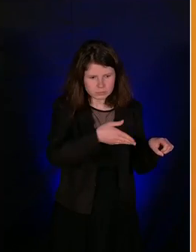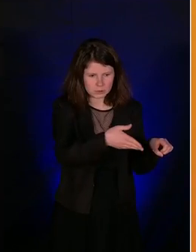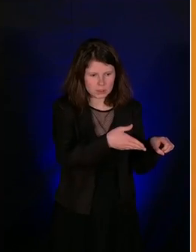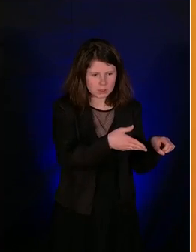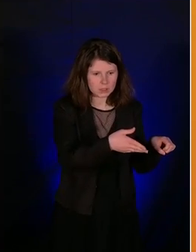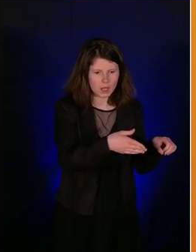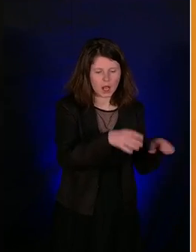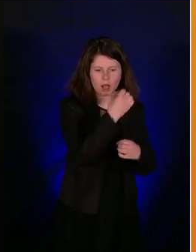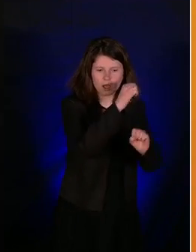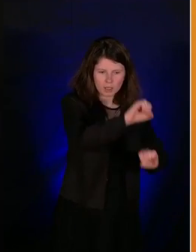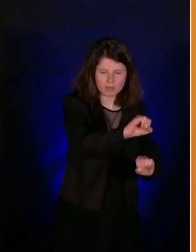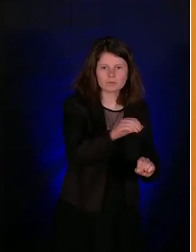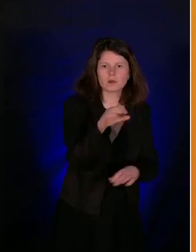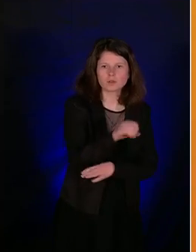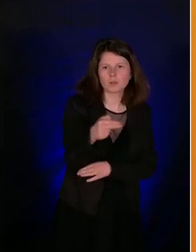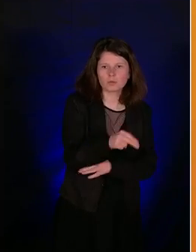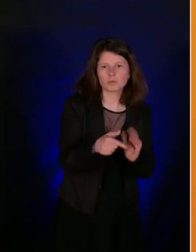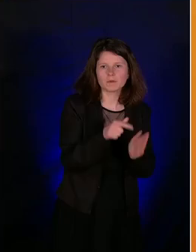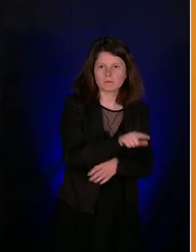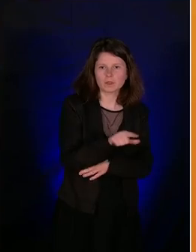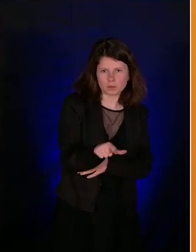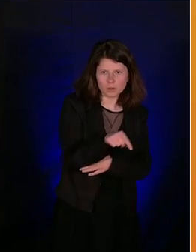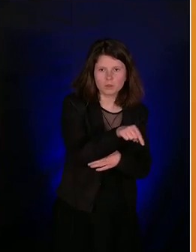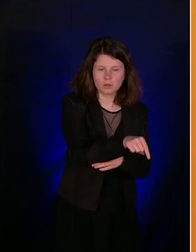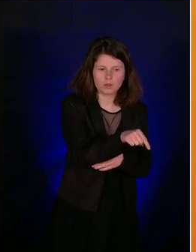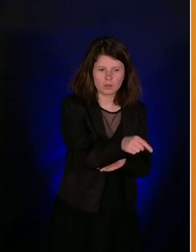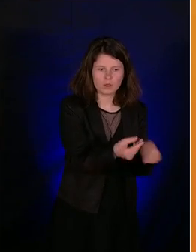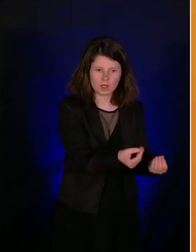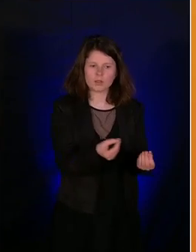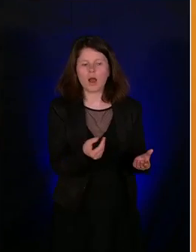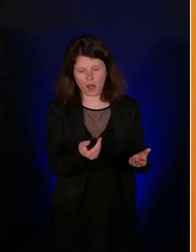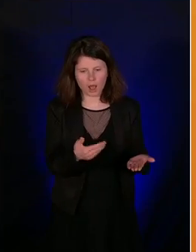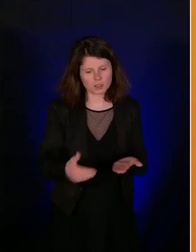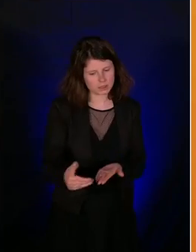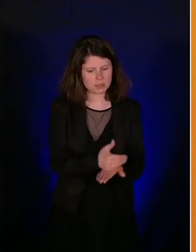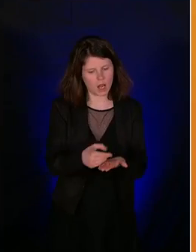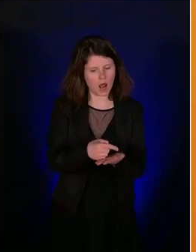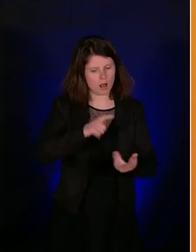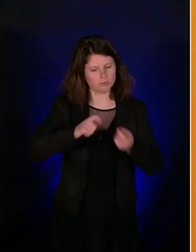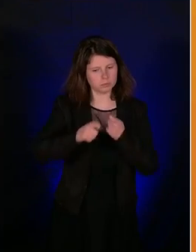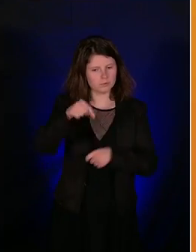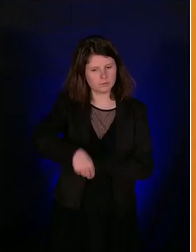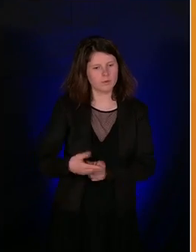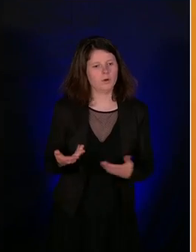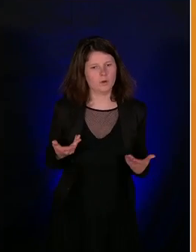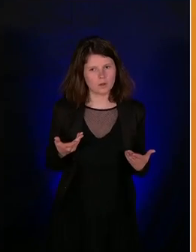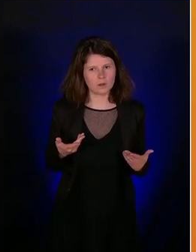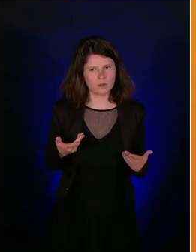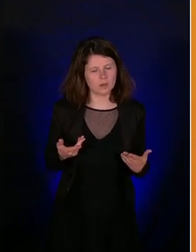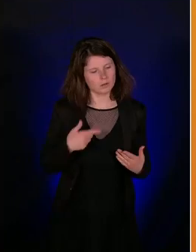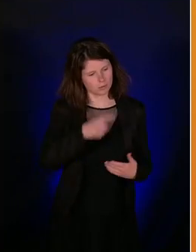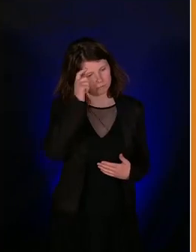2022 ont eu le mérite de remettre la question des salaires au cœur de débat alors force et